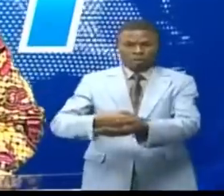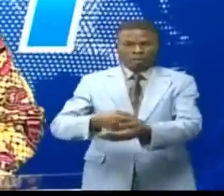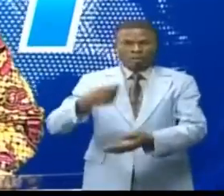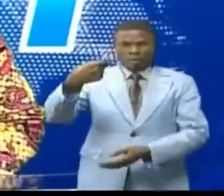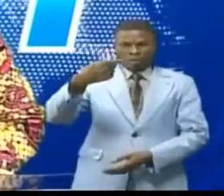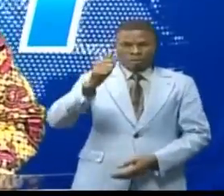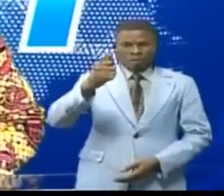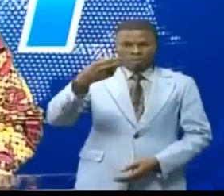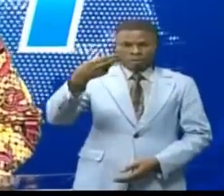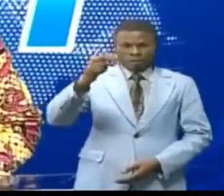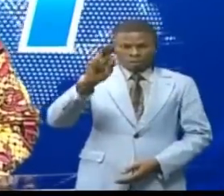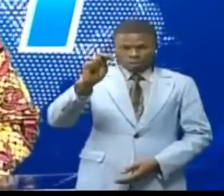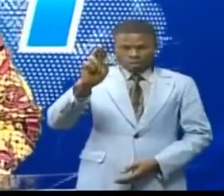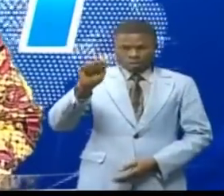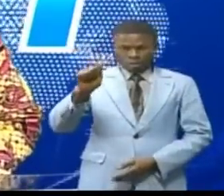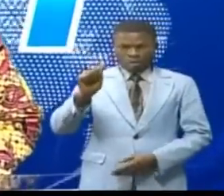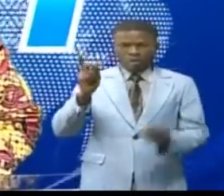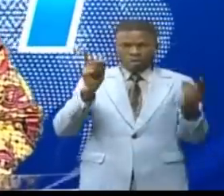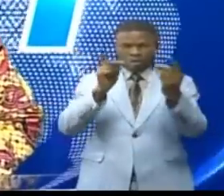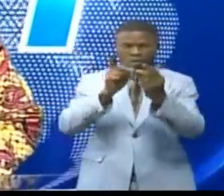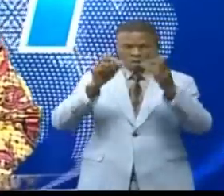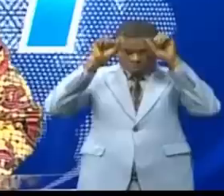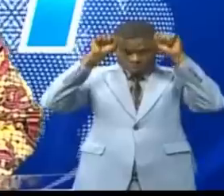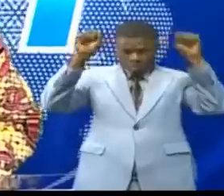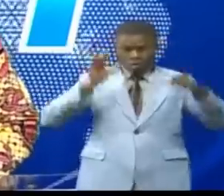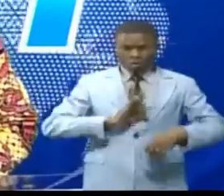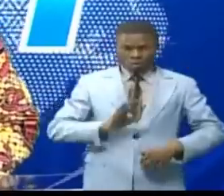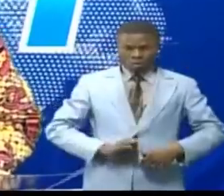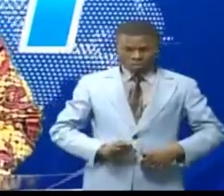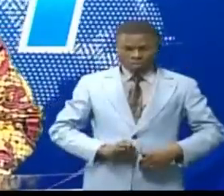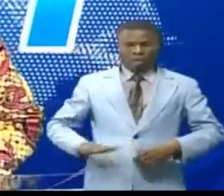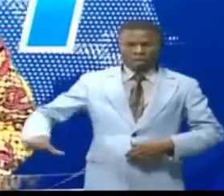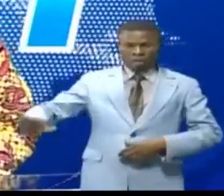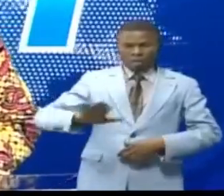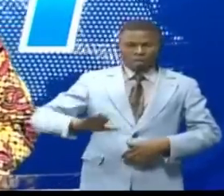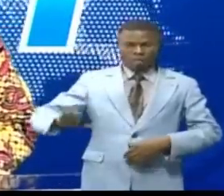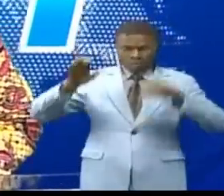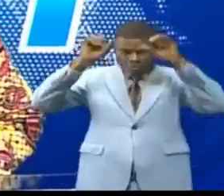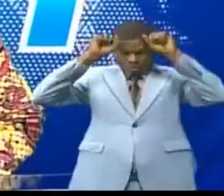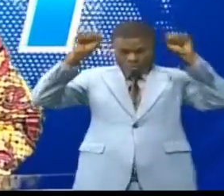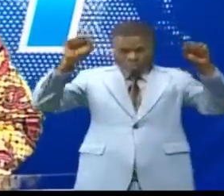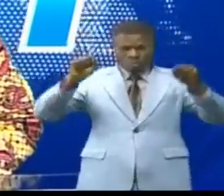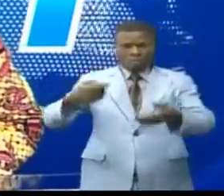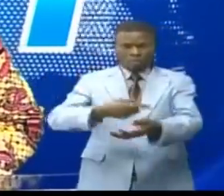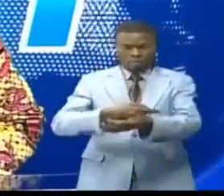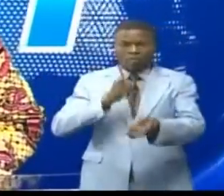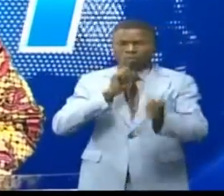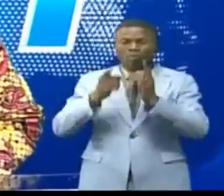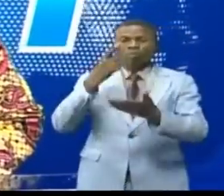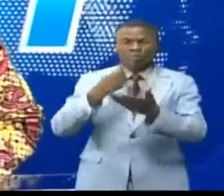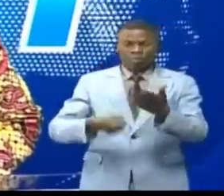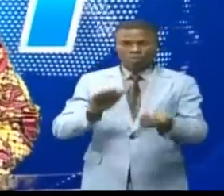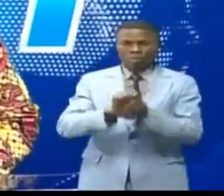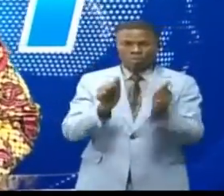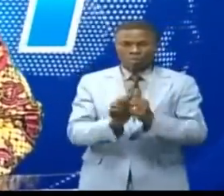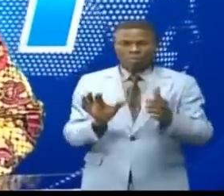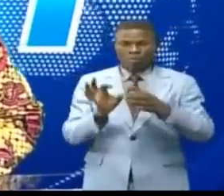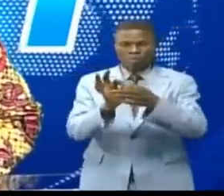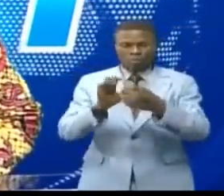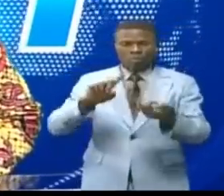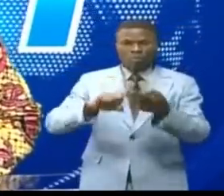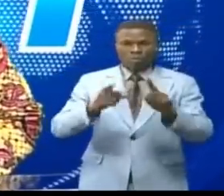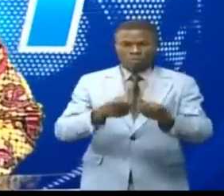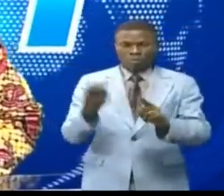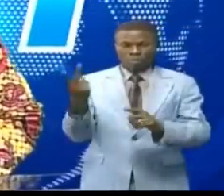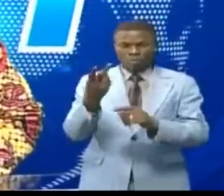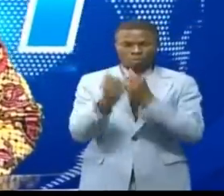a eu un tête-à-tête avec son homologue ghanéen. Les échanges ont porté sur le renforcement de la coopération entre les